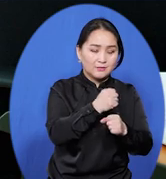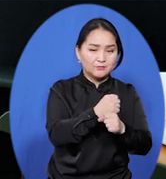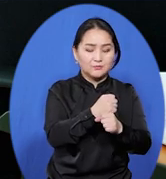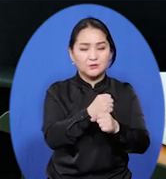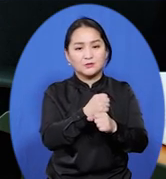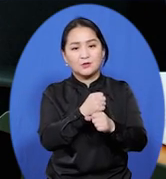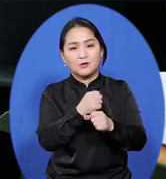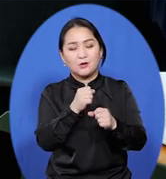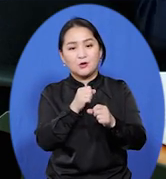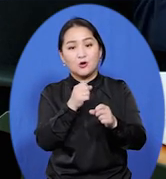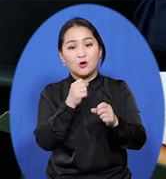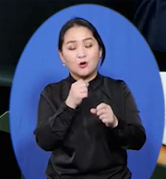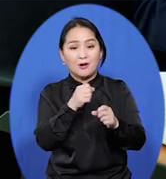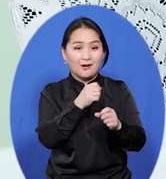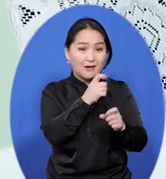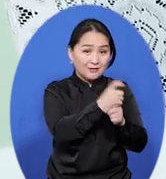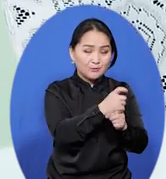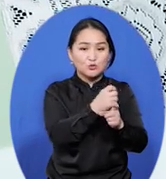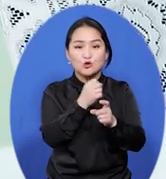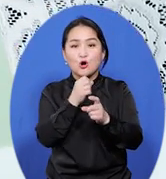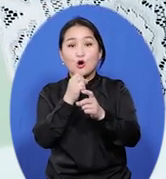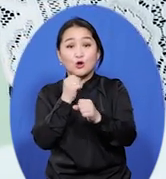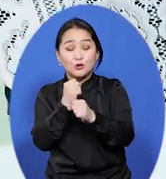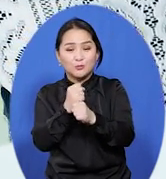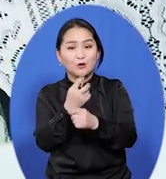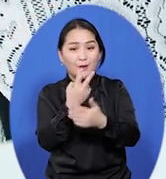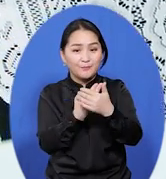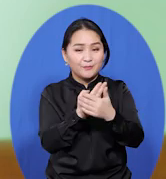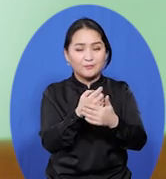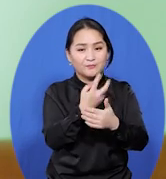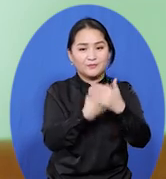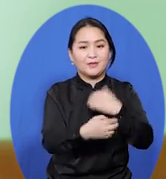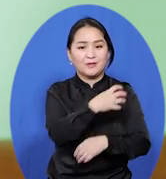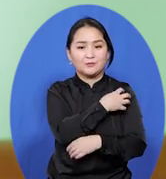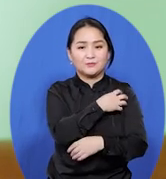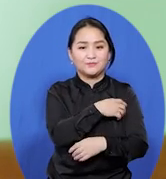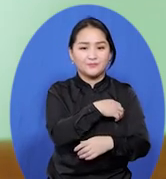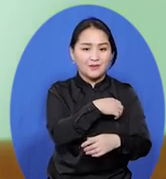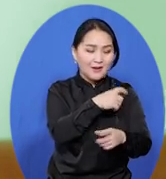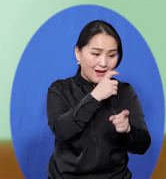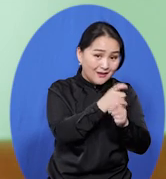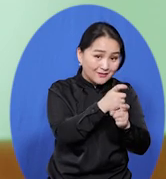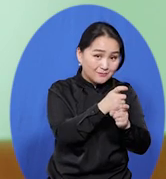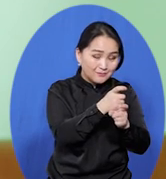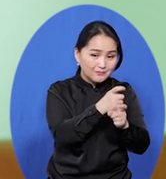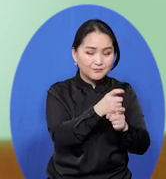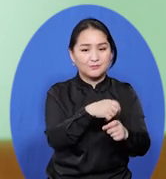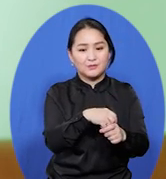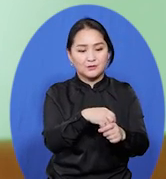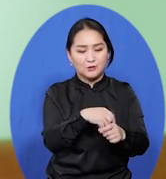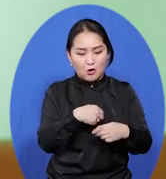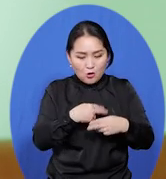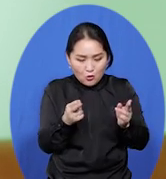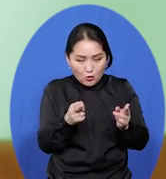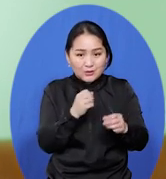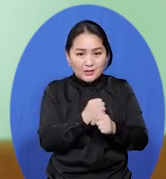халамжийн мэрэгчлэлтэн байсан. Одоо хоёрынгийн нэг нь хариуцаад явдаг. Бас энэ ажил маань бас хэцүүсэл тий. Халамжийн ажил бол яг тэр өрөөнд суугаад